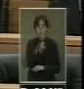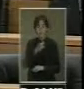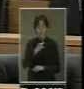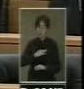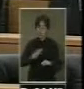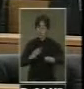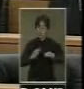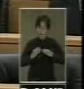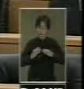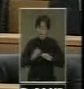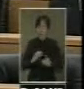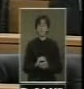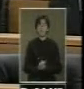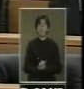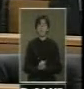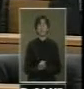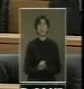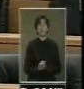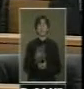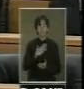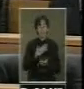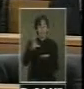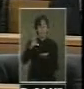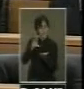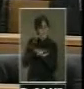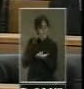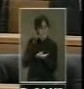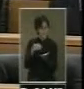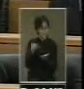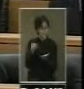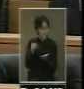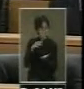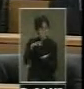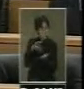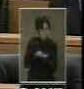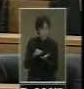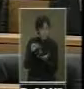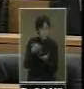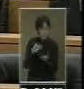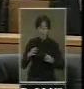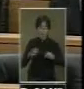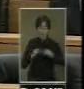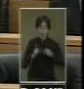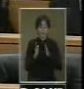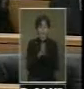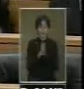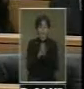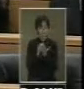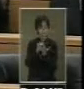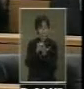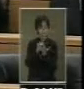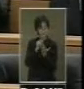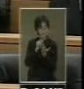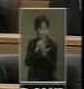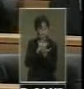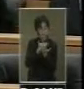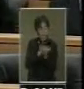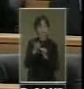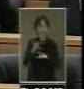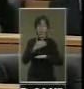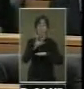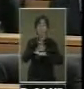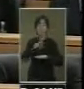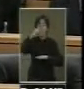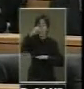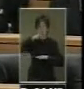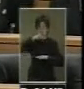ม่เห็นด้วยและผมได้บันทึกการไม่เห็นด้วยของผมไว้ในหนังสือที่ผมเขียนชื่อการเมืองไทยหลังรัฐ